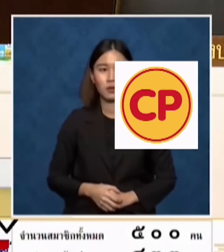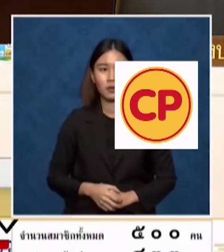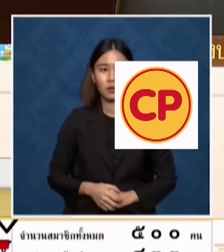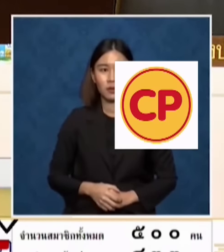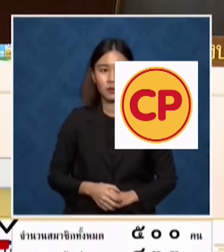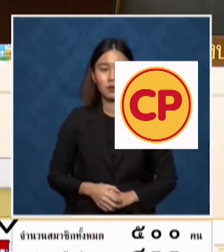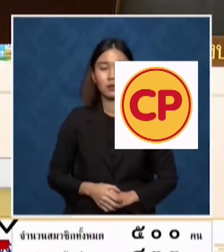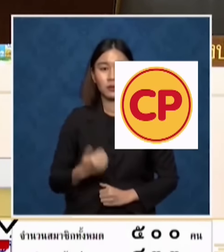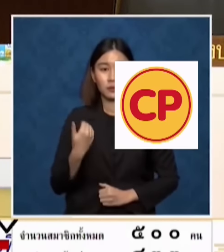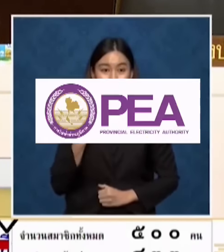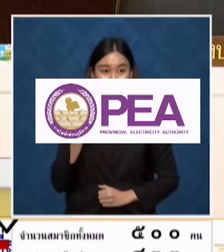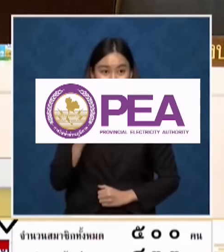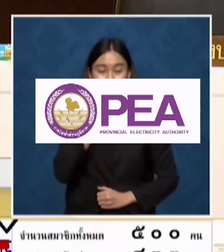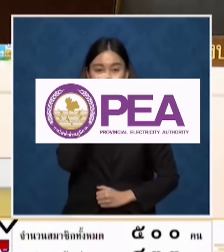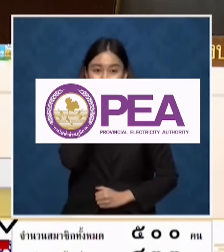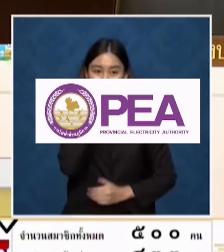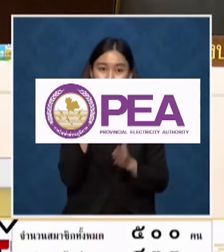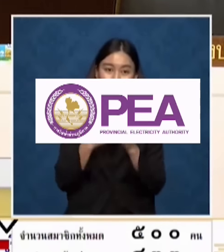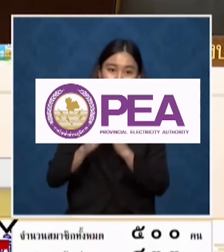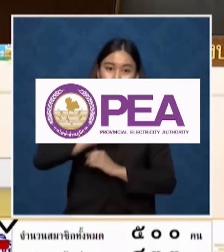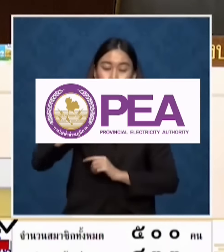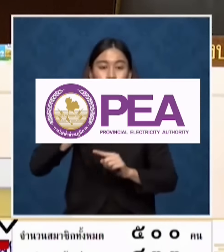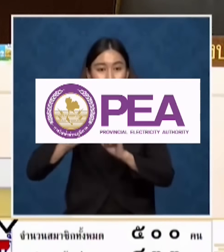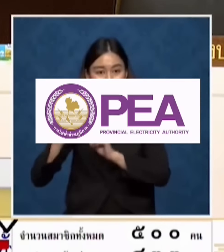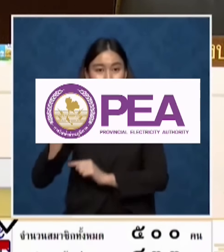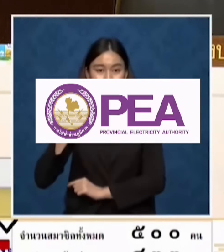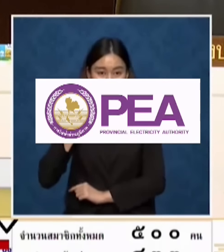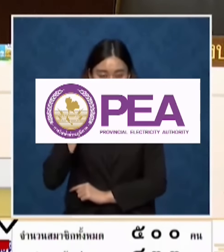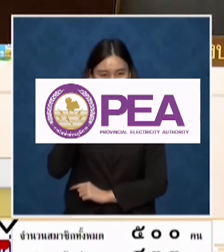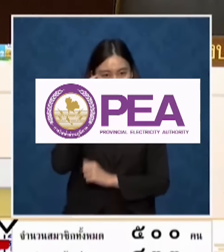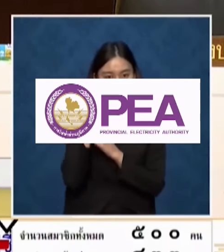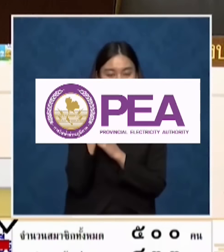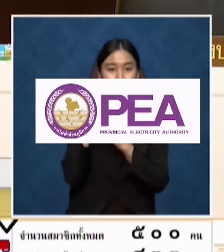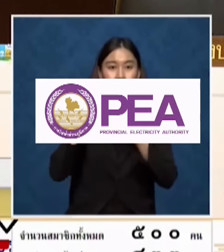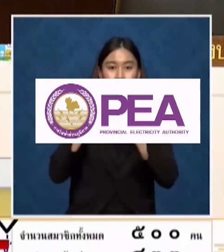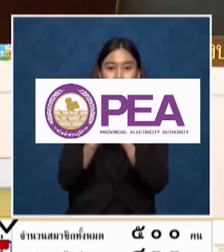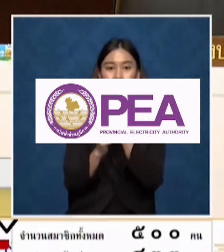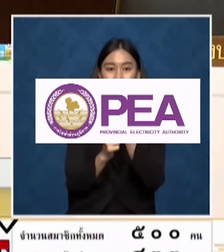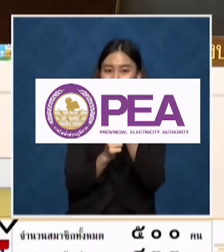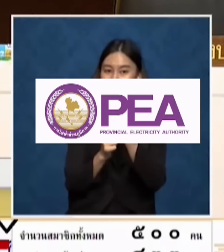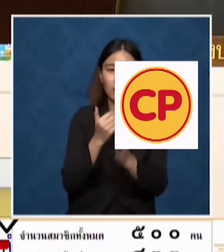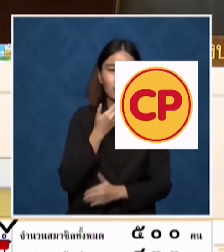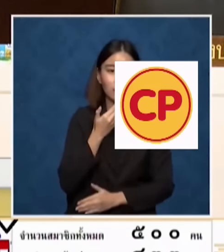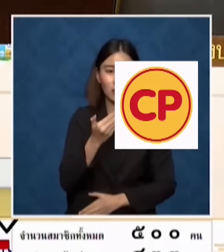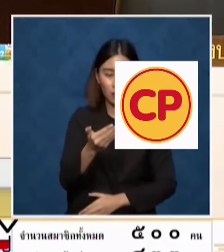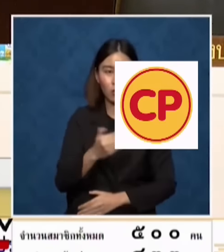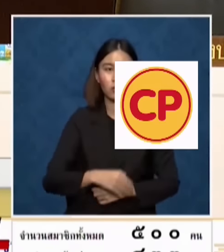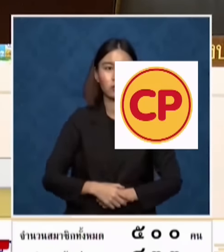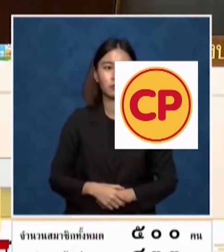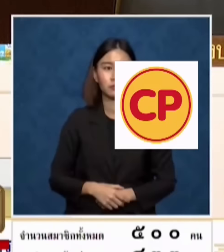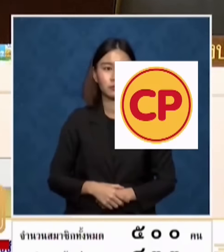ะครับเราก็ได้ลองผิดลองถูกนะครับแล้วก็พยายามที่จะแก้ไขปัญหามาโดยตลอด